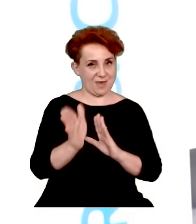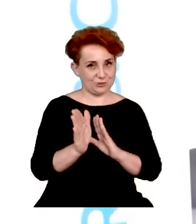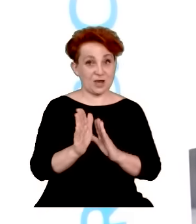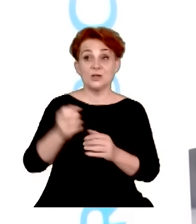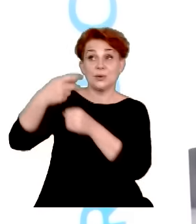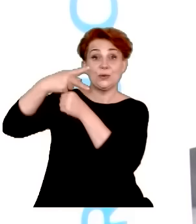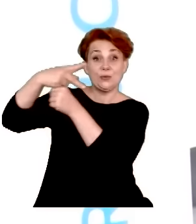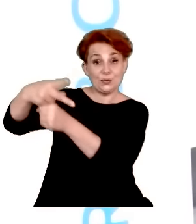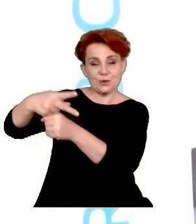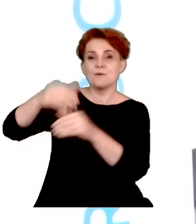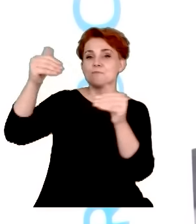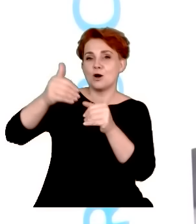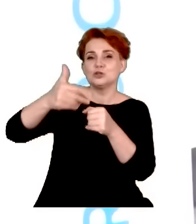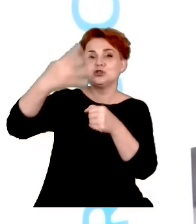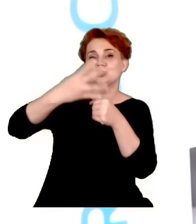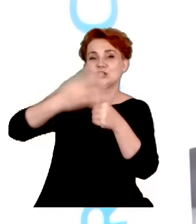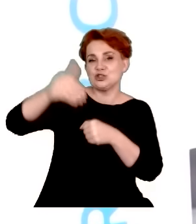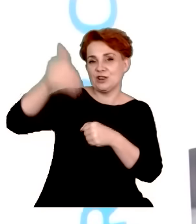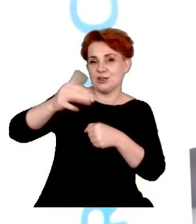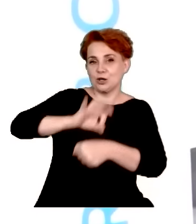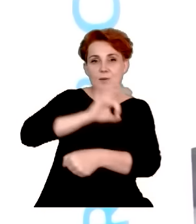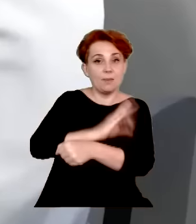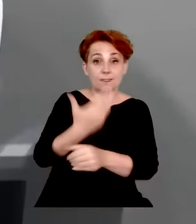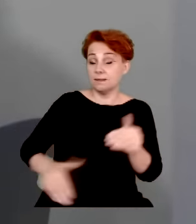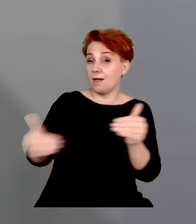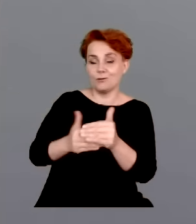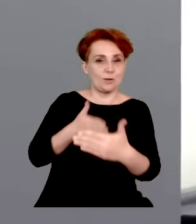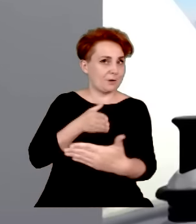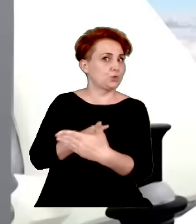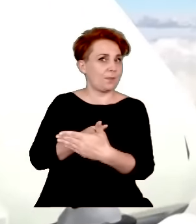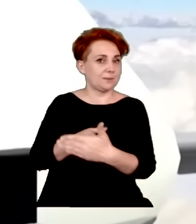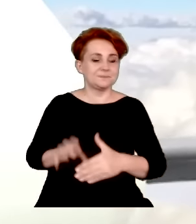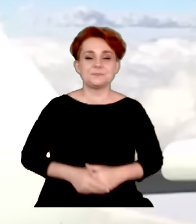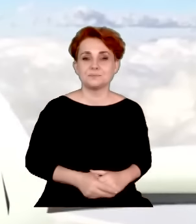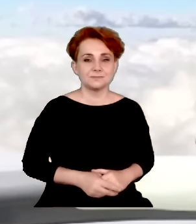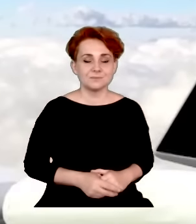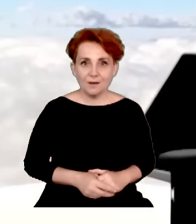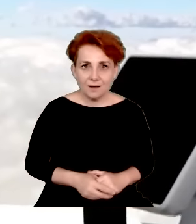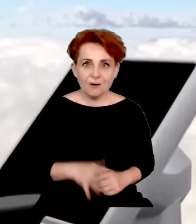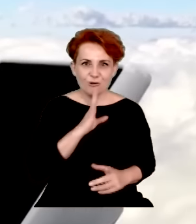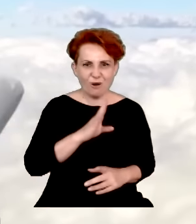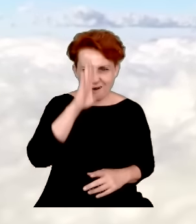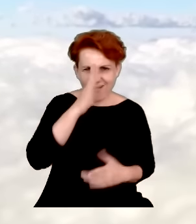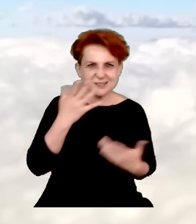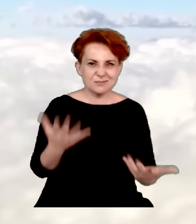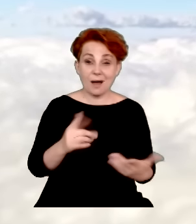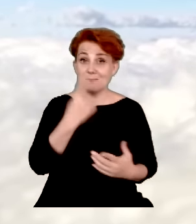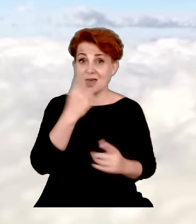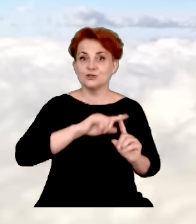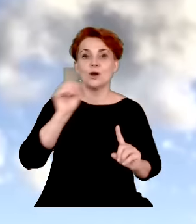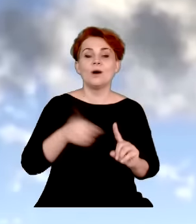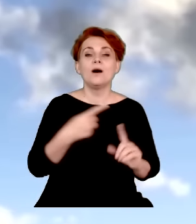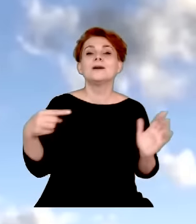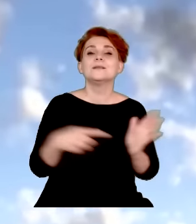możliwość przelecenia 40 tysięcy kilometrów bez konieczności zatrzymania. Brzmi wręcz kosmicznie, ale pierwszy lot planowany jest już na